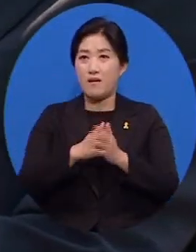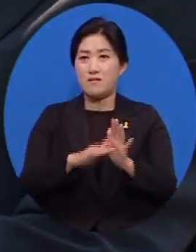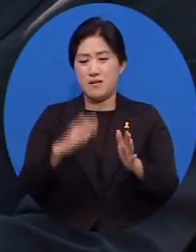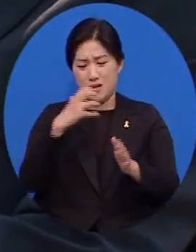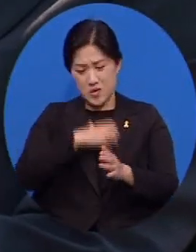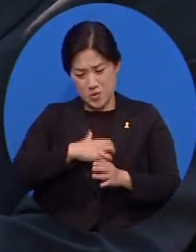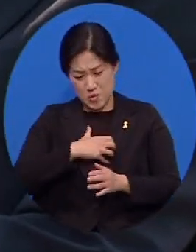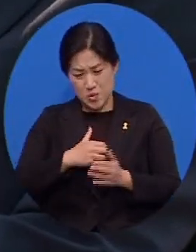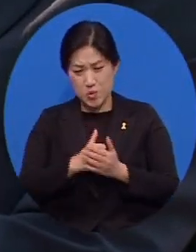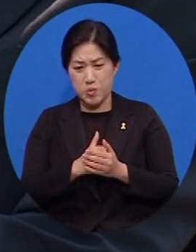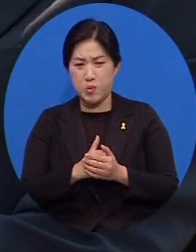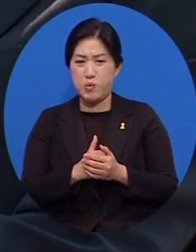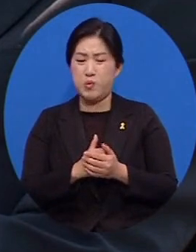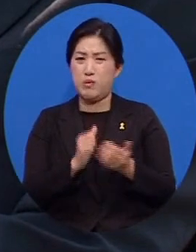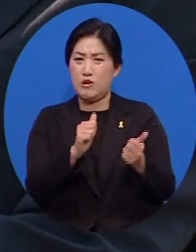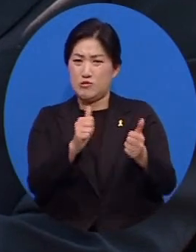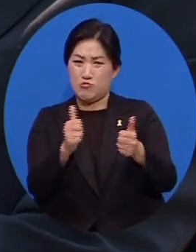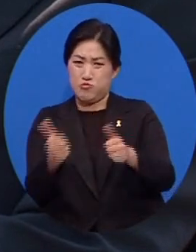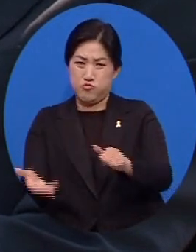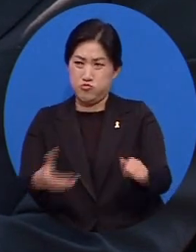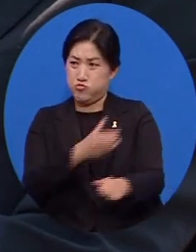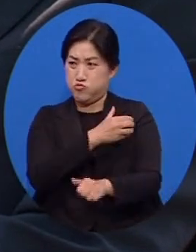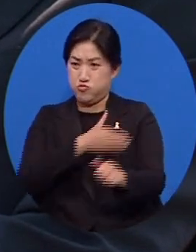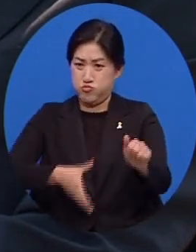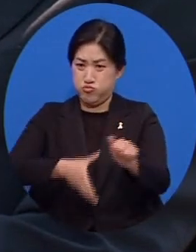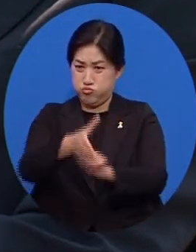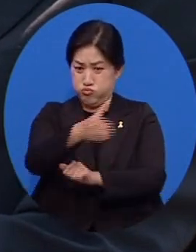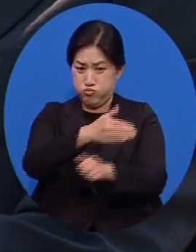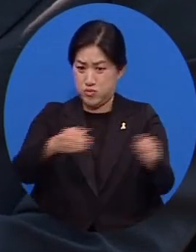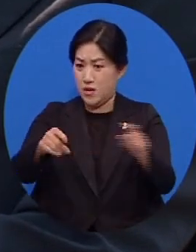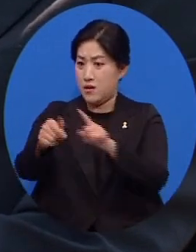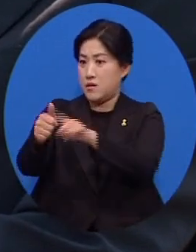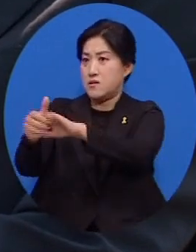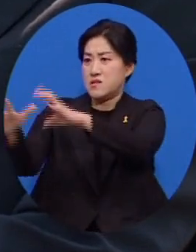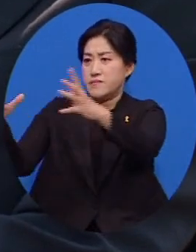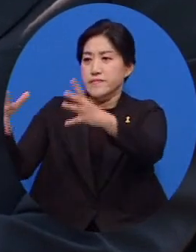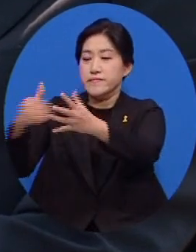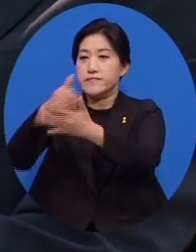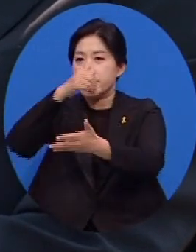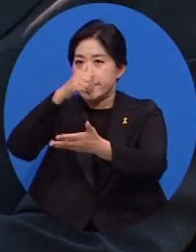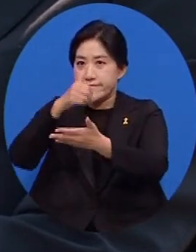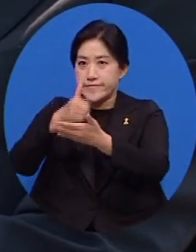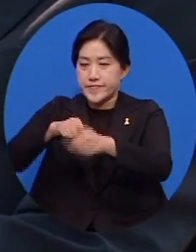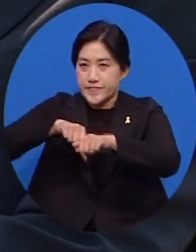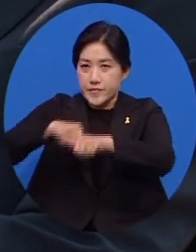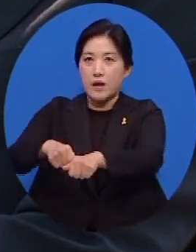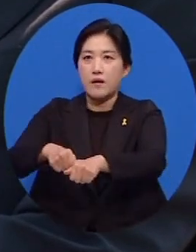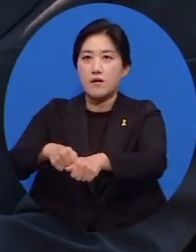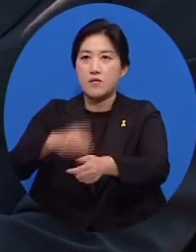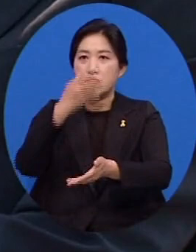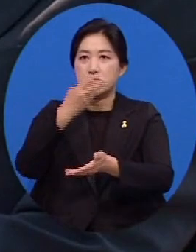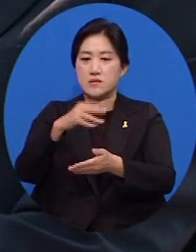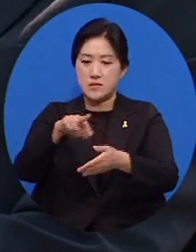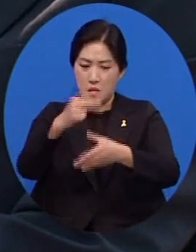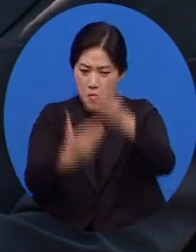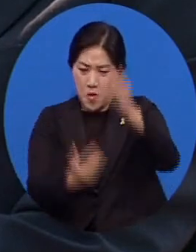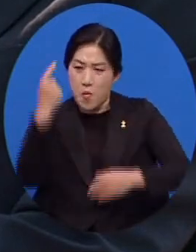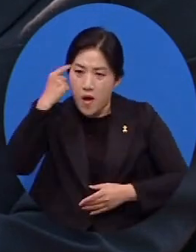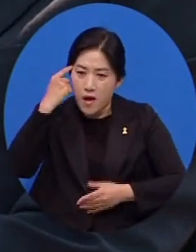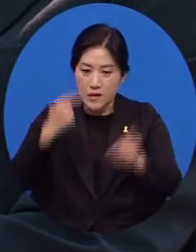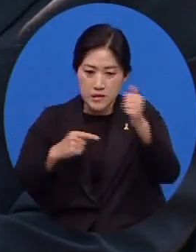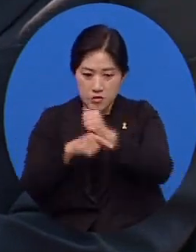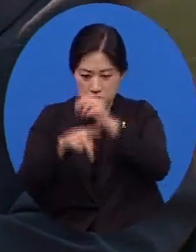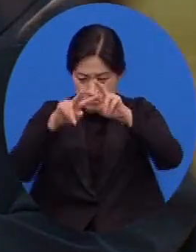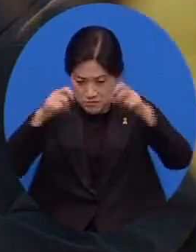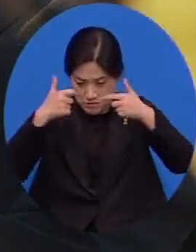고통스럽게 죽인 이 범인들 전부 다 처벌하고 세월호 참사 진실을 낱낱이 밝힐 때까지 우리는 멈출